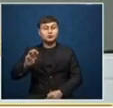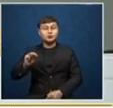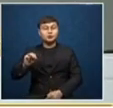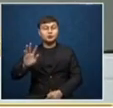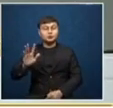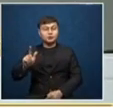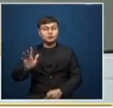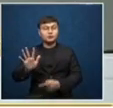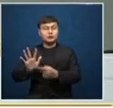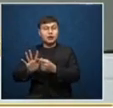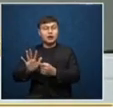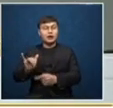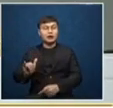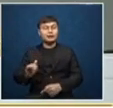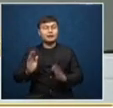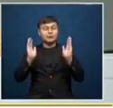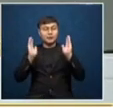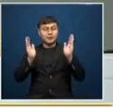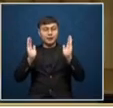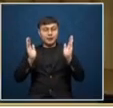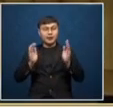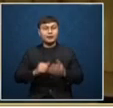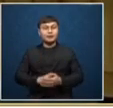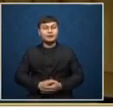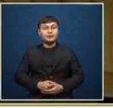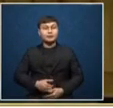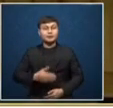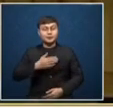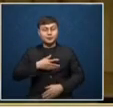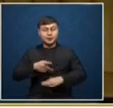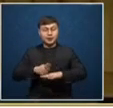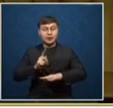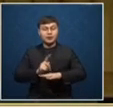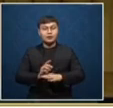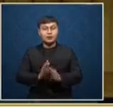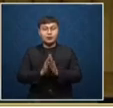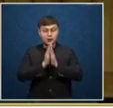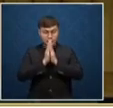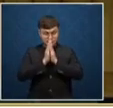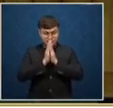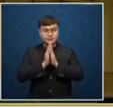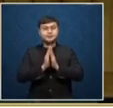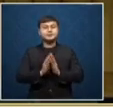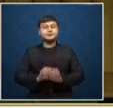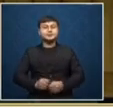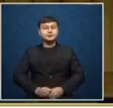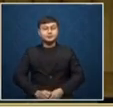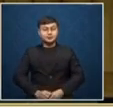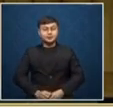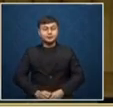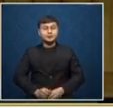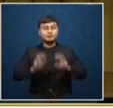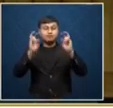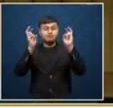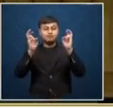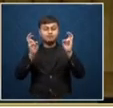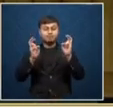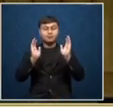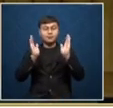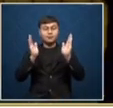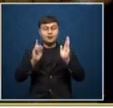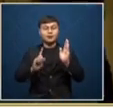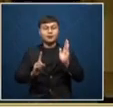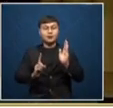ขอเชิญครับ ขอบคุณท่านประธานครับผมสมชายชาญนนท์คุณสมาชิกวุฒิสภาประเด็นที่ผมจะนำเสนอในการอภิปรายวันนี้จะเ